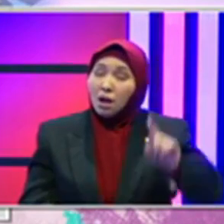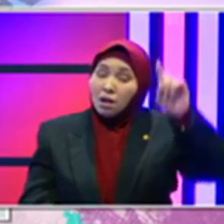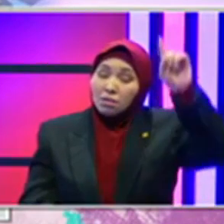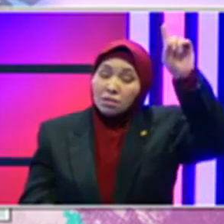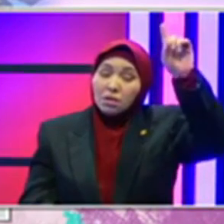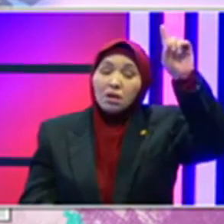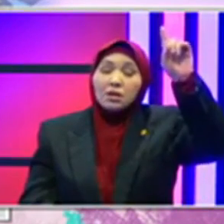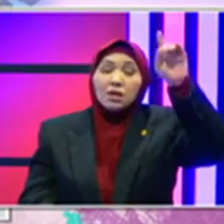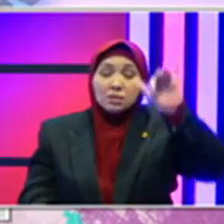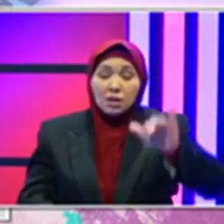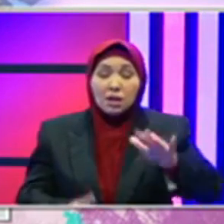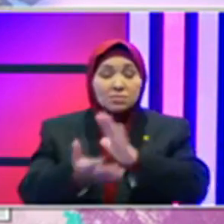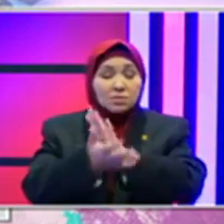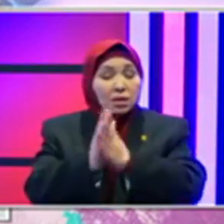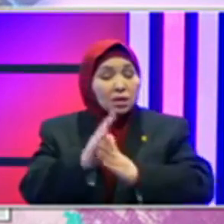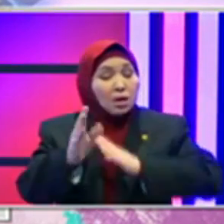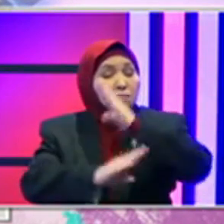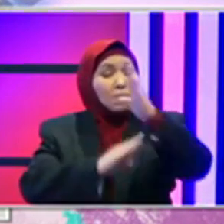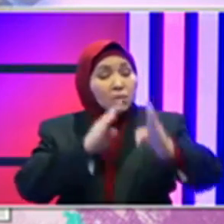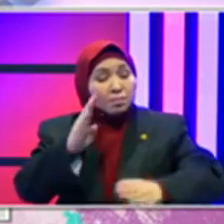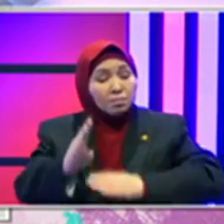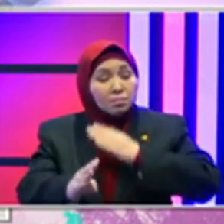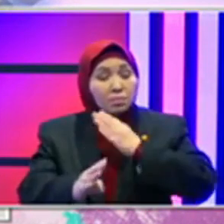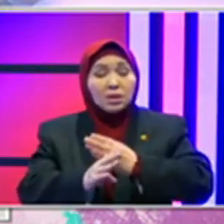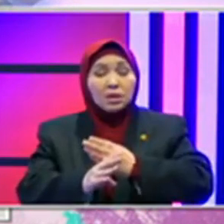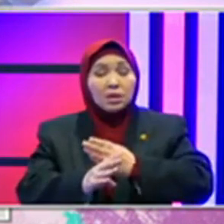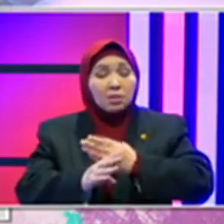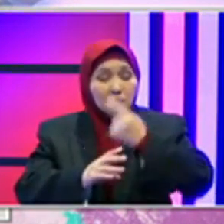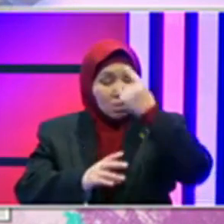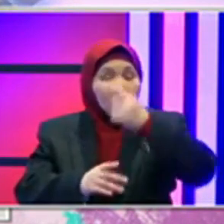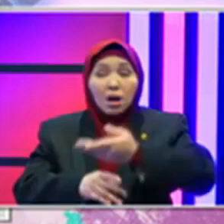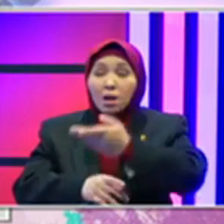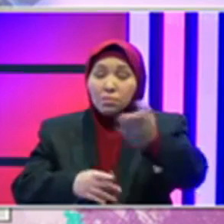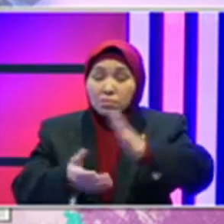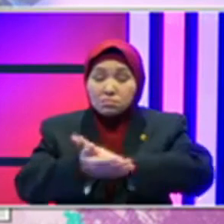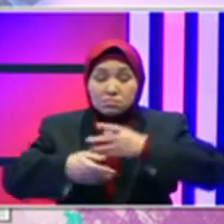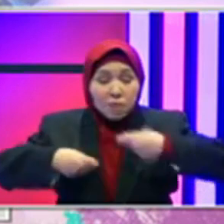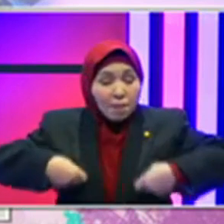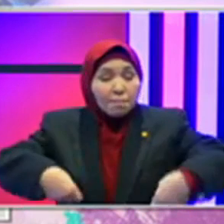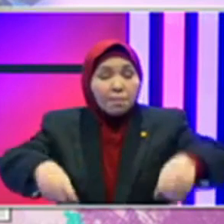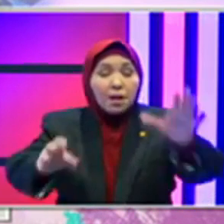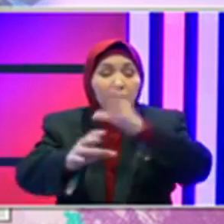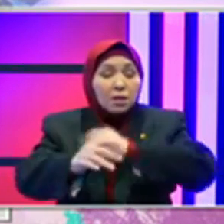الذي جعل لكم الأرض مهدا